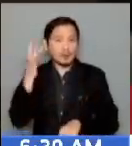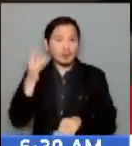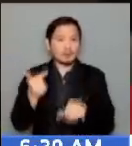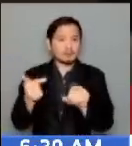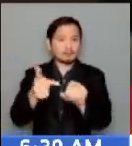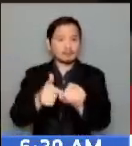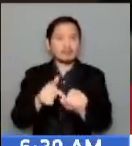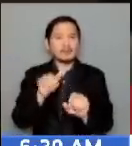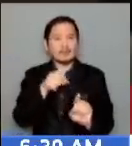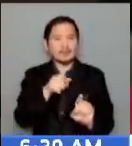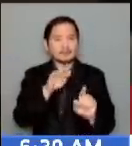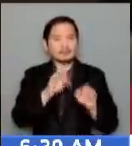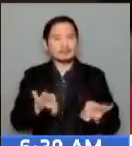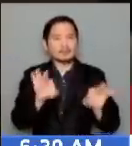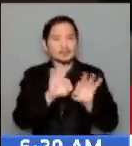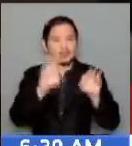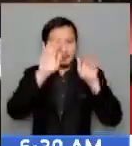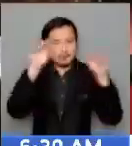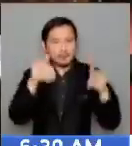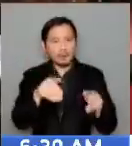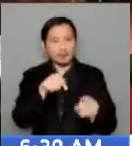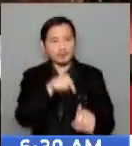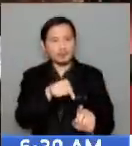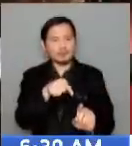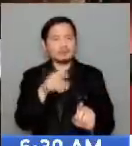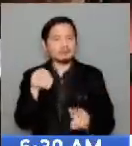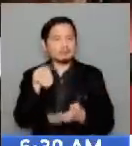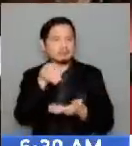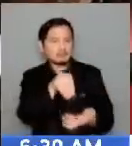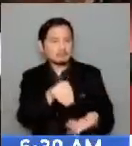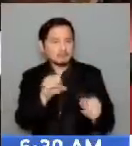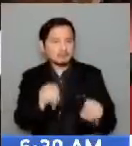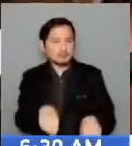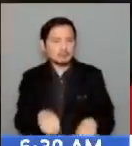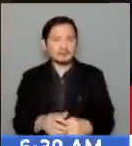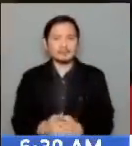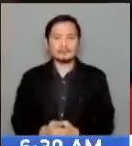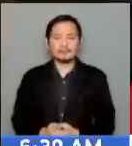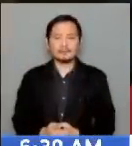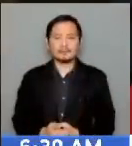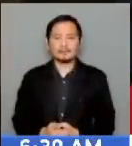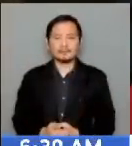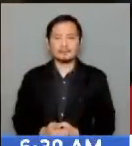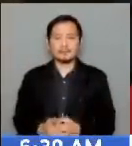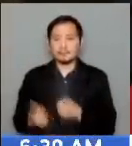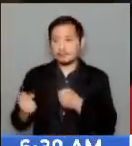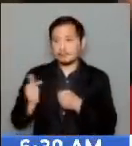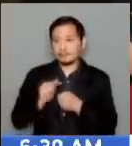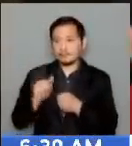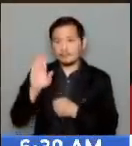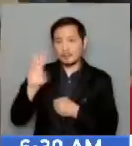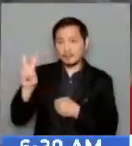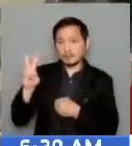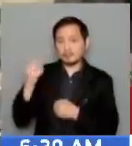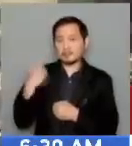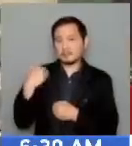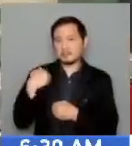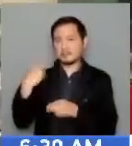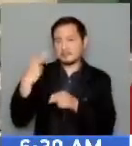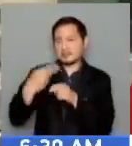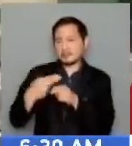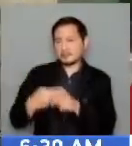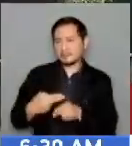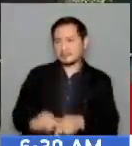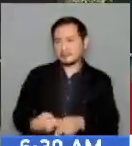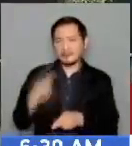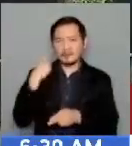dapat nating mag-focus. Hindi pa naman pinapangalanan ni Marcos ang mga itatalaga sa iba pang cabinet posts gaya ng Department